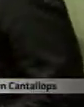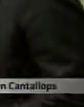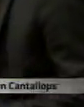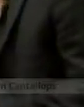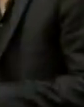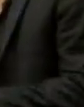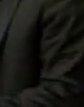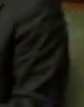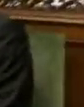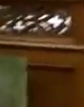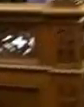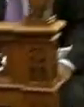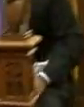intervengut durant tota la sessió plenar.